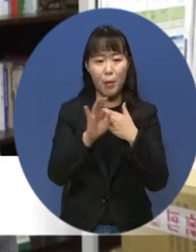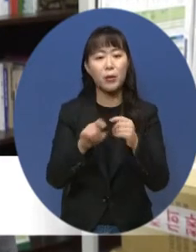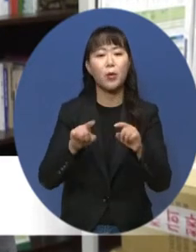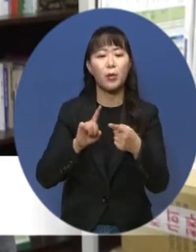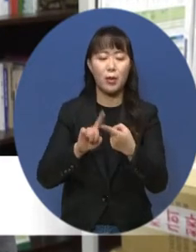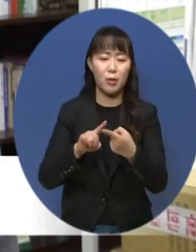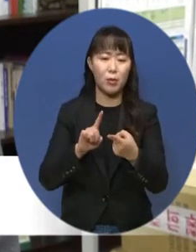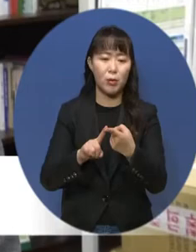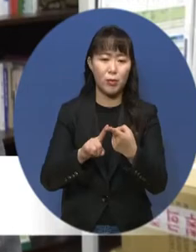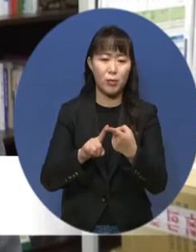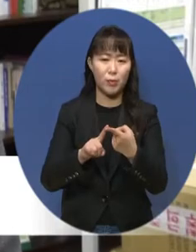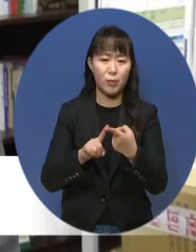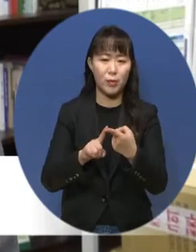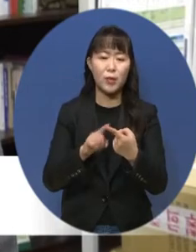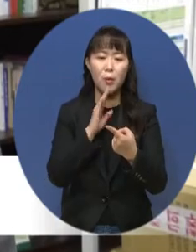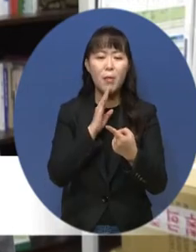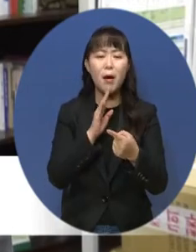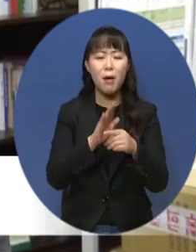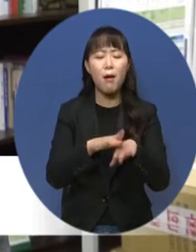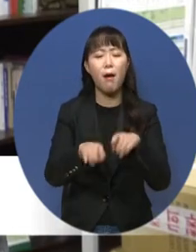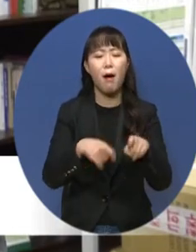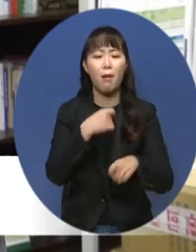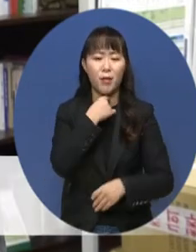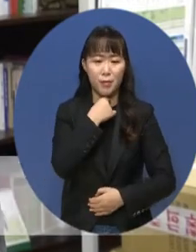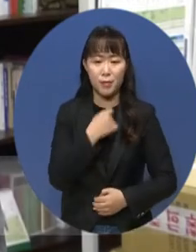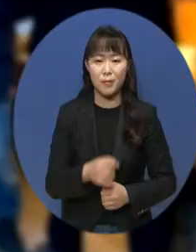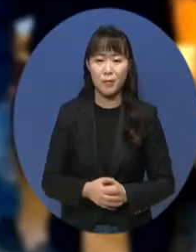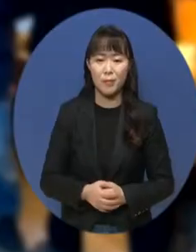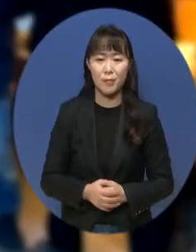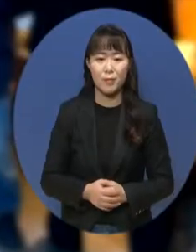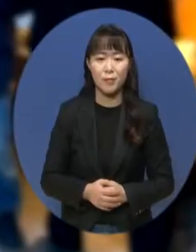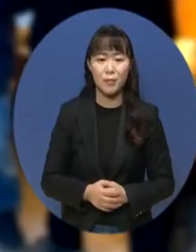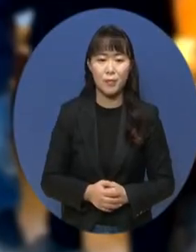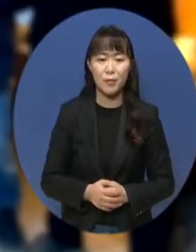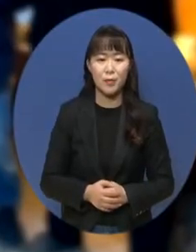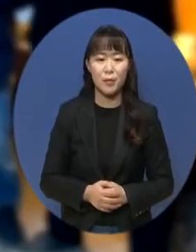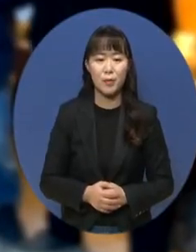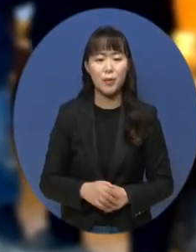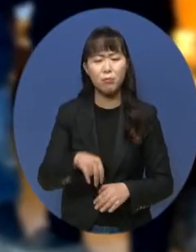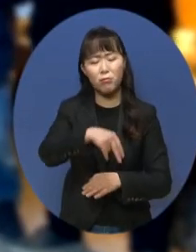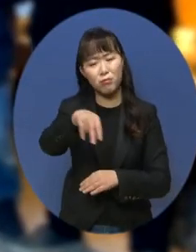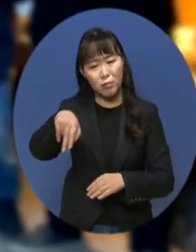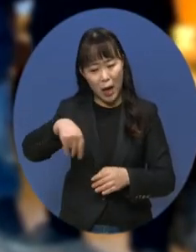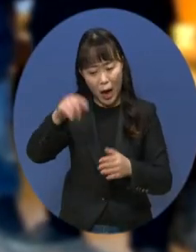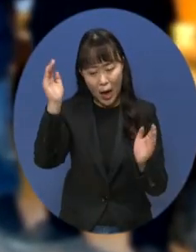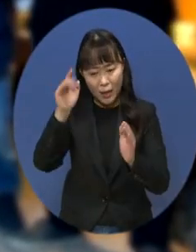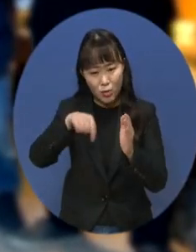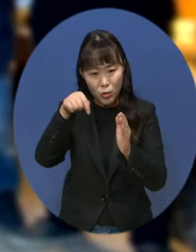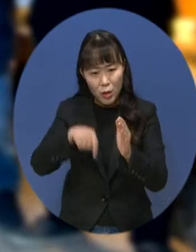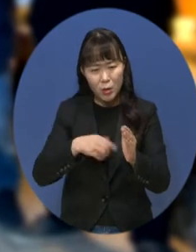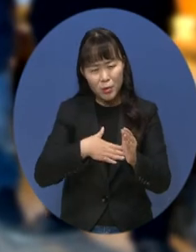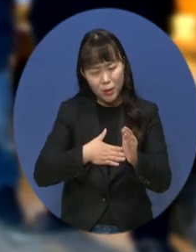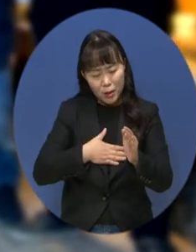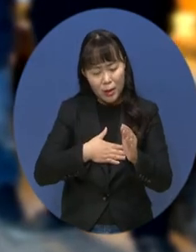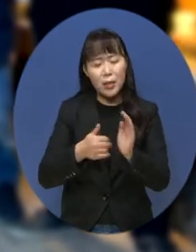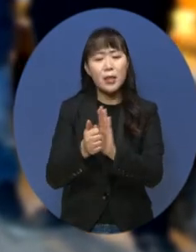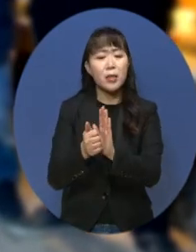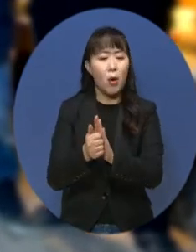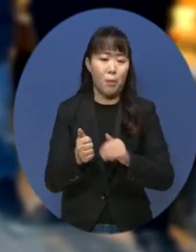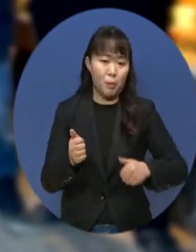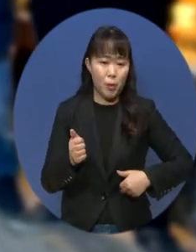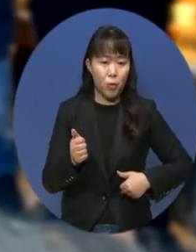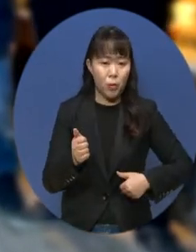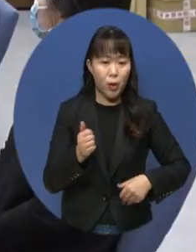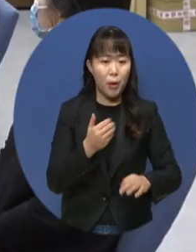부분에 대해서는 꼭 시행하고자 하려고 하고 있고요. 학교 밖 청소년 중 정서적 지원이 필요한